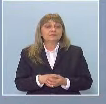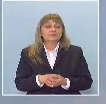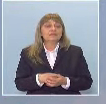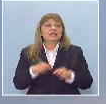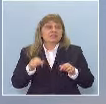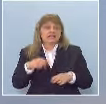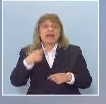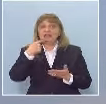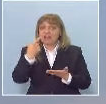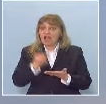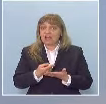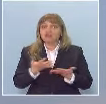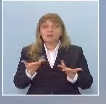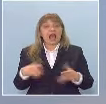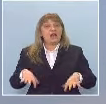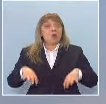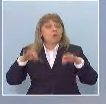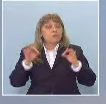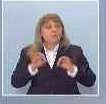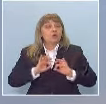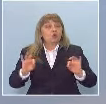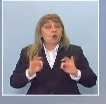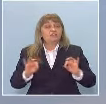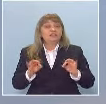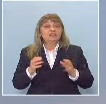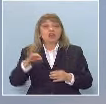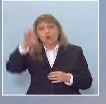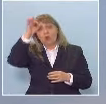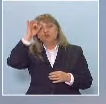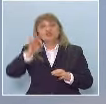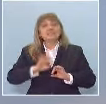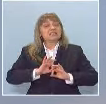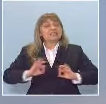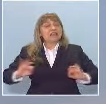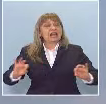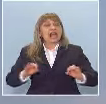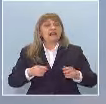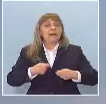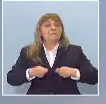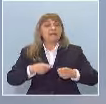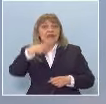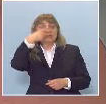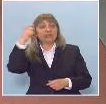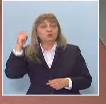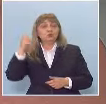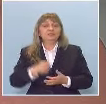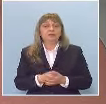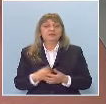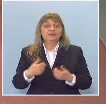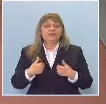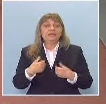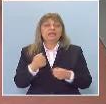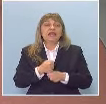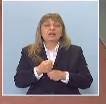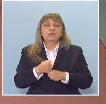Нека сега да кажем как подготвяте на учениците за реалния пазар на труда, госпожа Игнатова. Ние работим